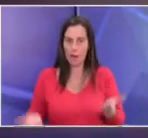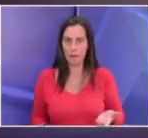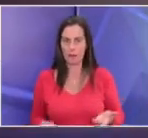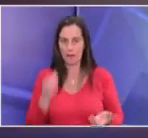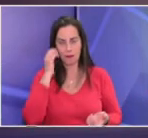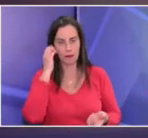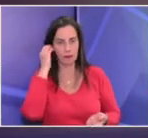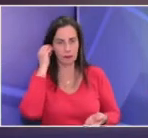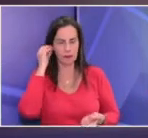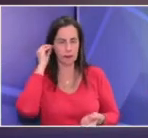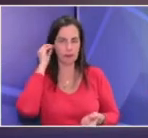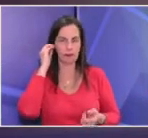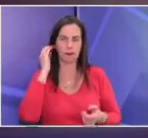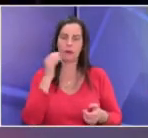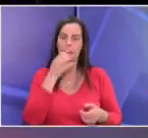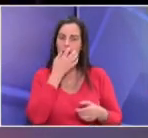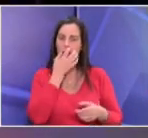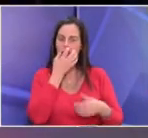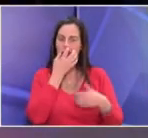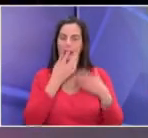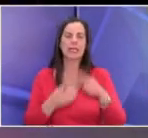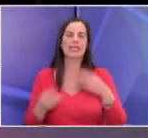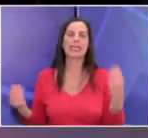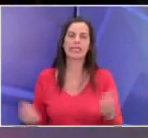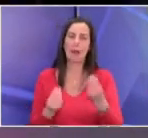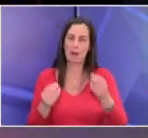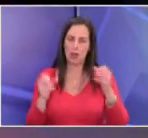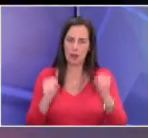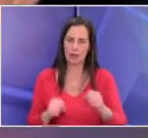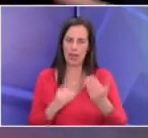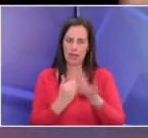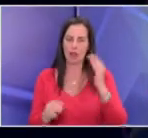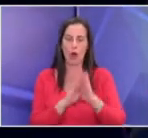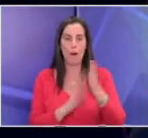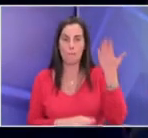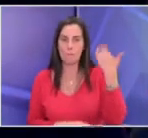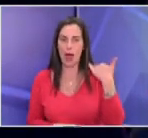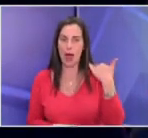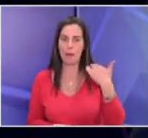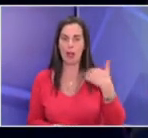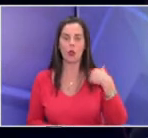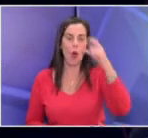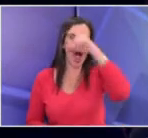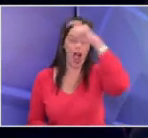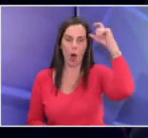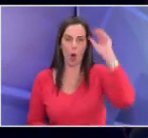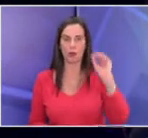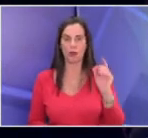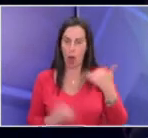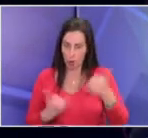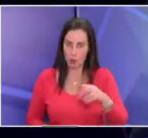הוא נותן 800 בחודש, שהוא יקבל 220. נו, מה? עכשיו אתה רואה מה הצעירים אומרים, לא